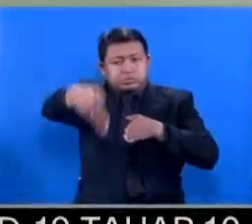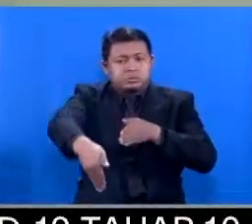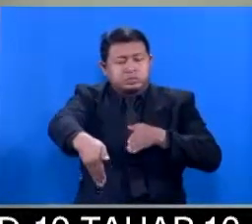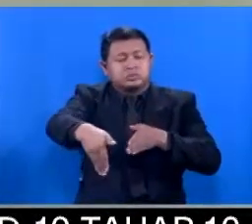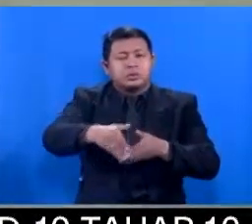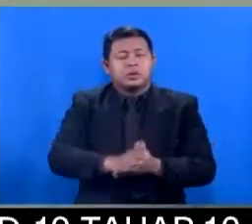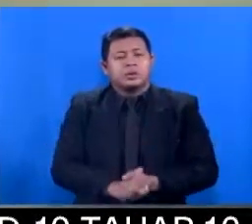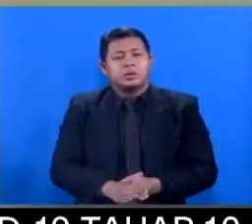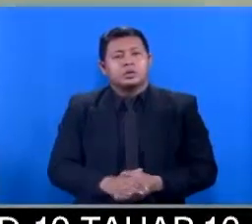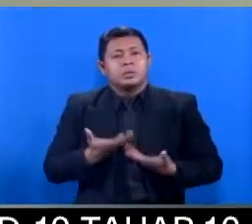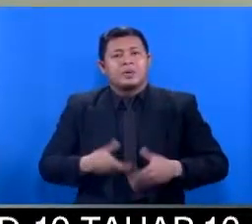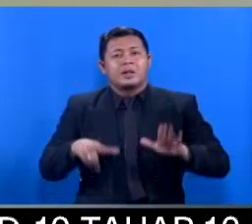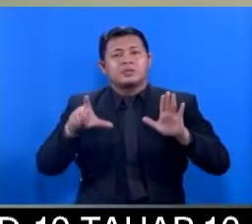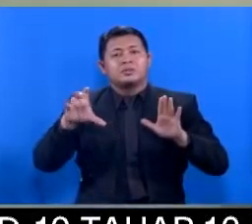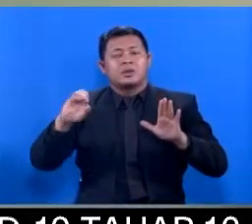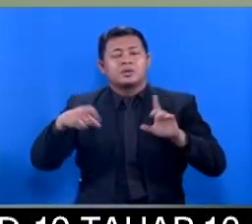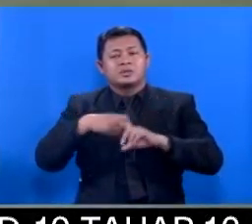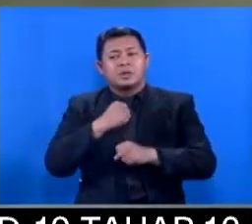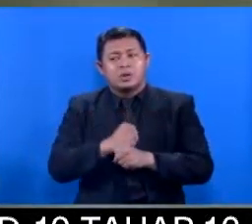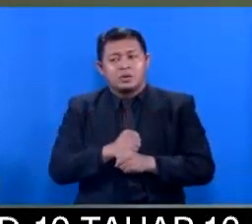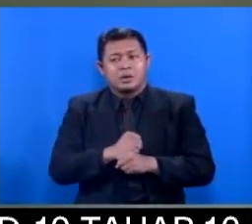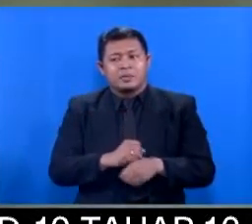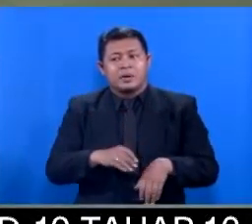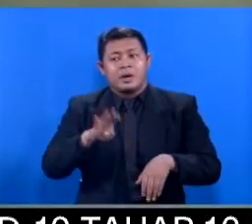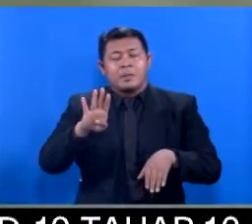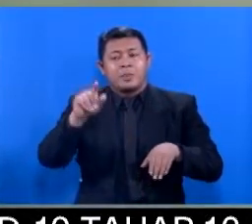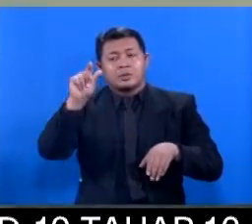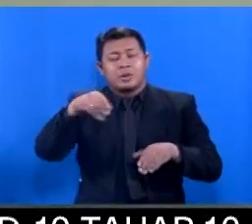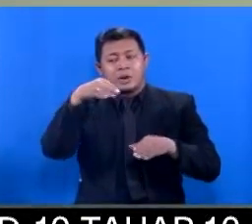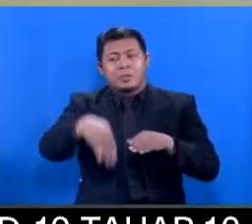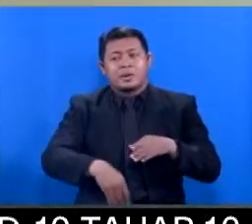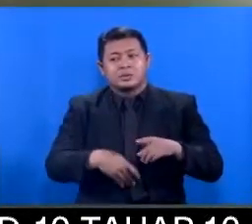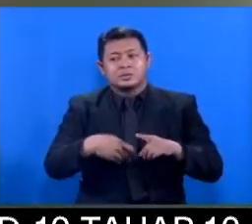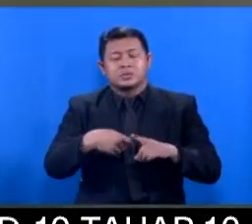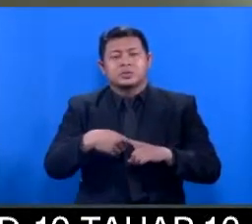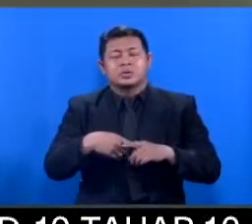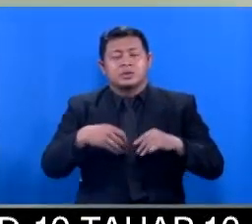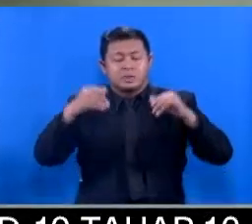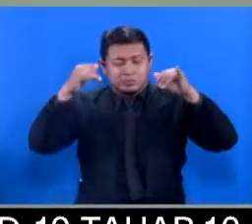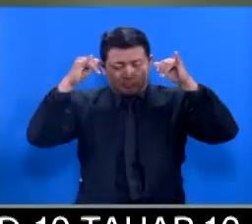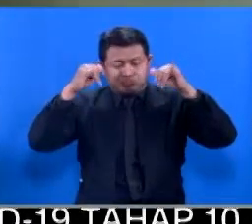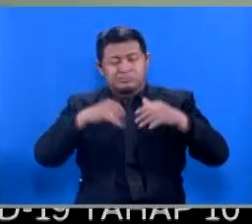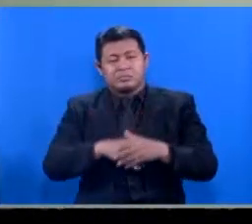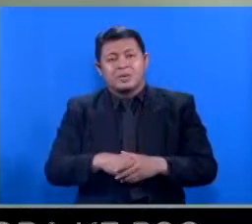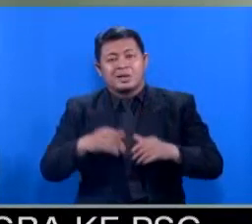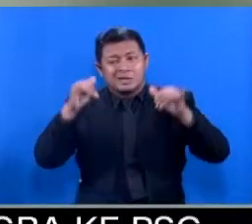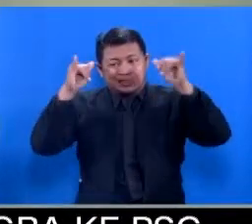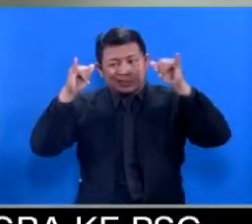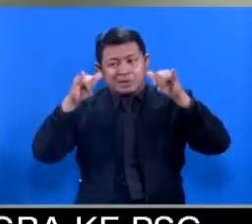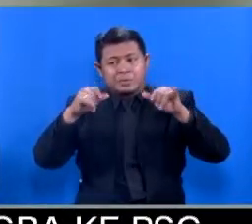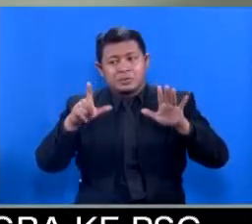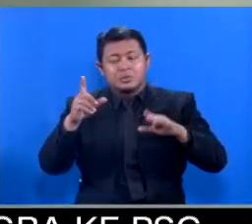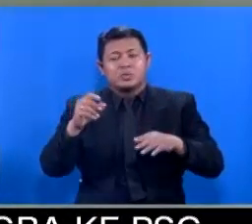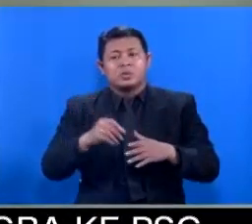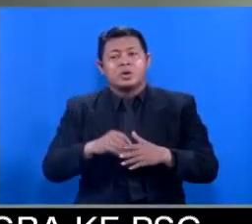berbobot 700 kg ini memakan waktu 1 jam setelah 4 orang masuk kali. Menurut warga, sapi itu merupakan satu dari 7 ekor